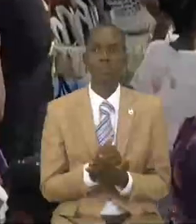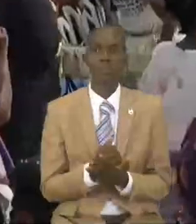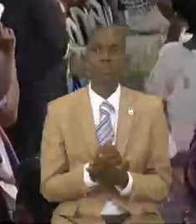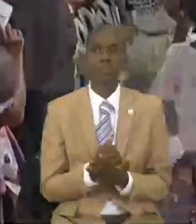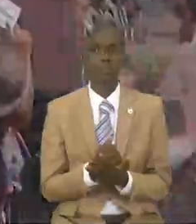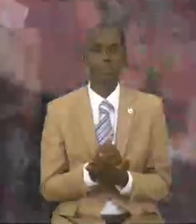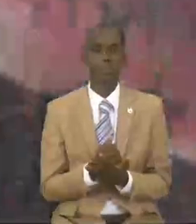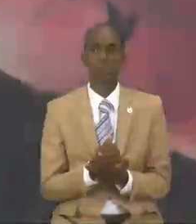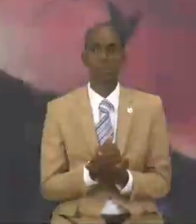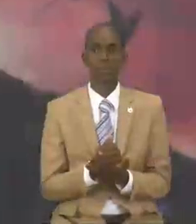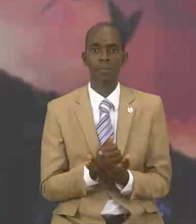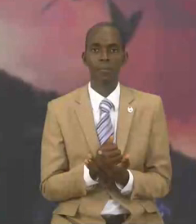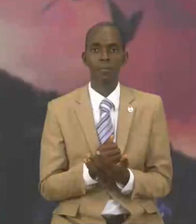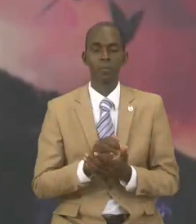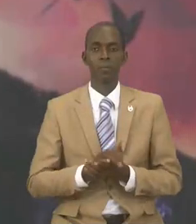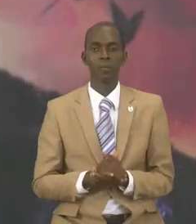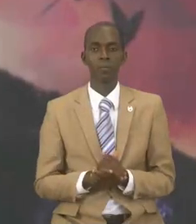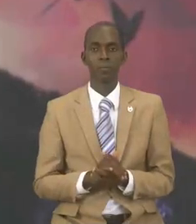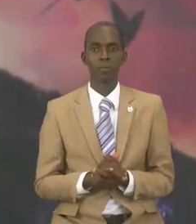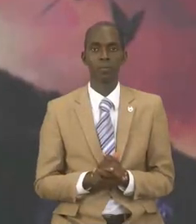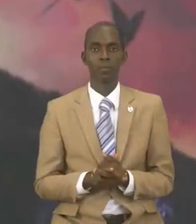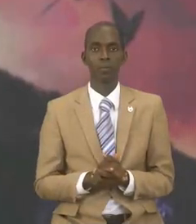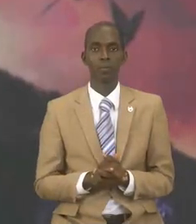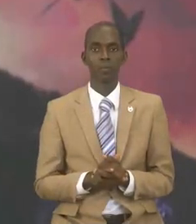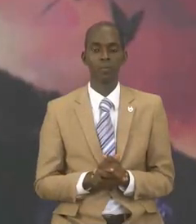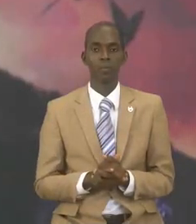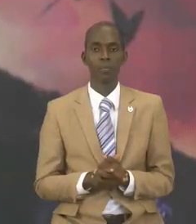prions. Que le Seigneur vous bénisse, asseyez-vous.